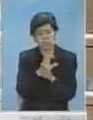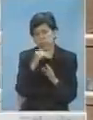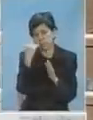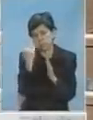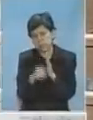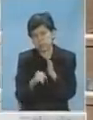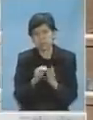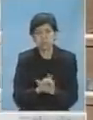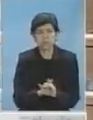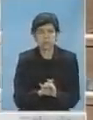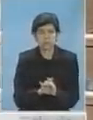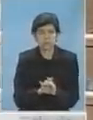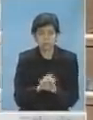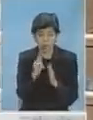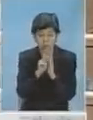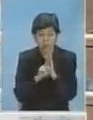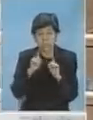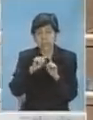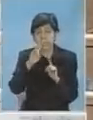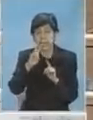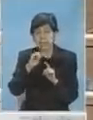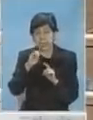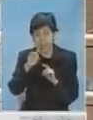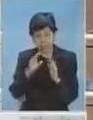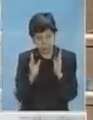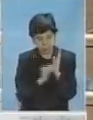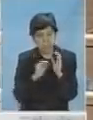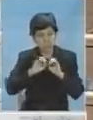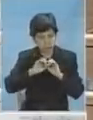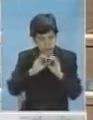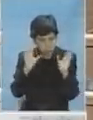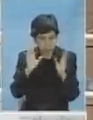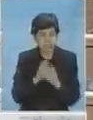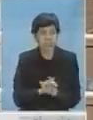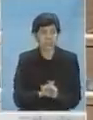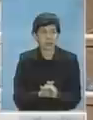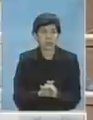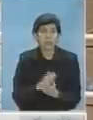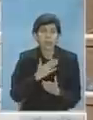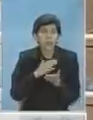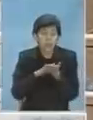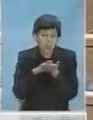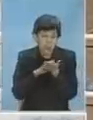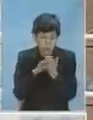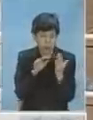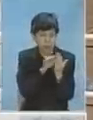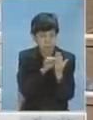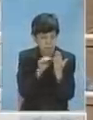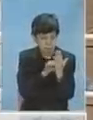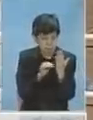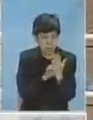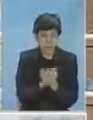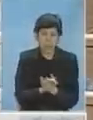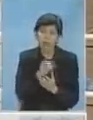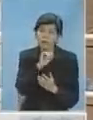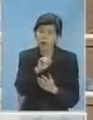นครับในข้อบังคับข้อ78ได้เขียนไว้ชัดเจนเลยครับท่านประธานนะผมขออนุญาตอ่านนะครับสมา